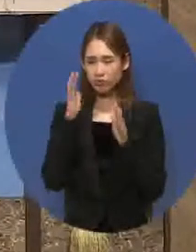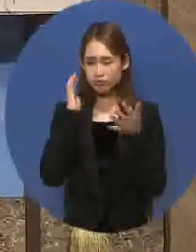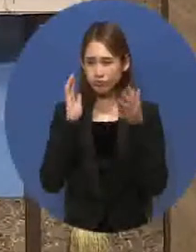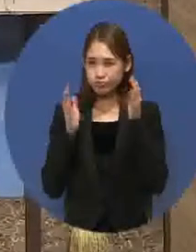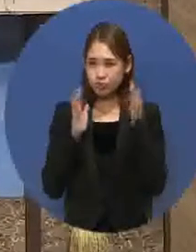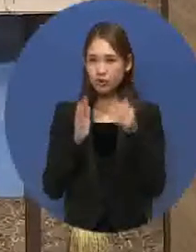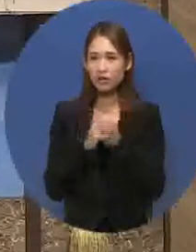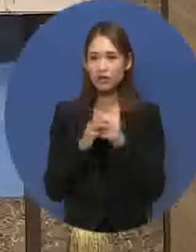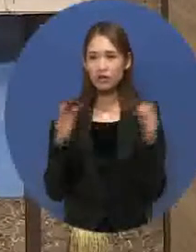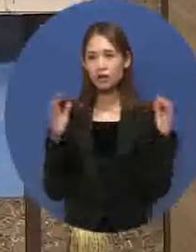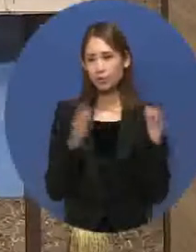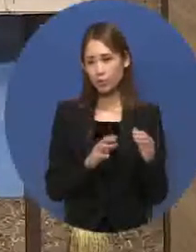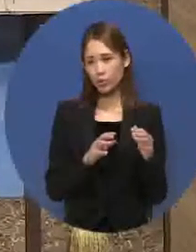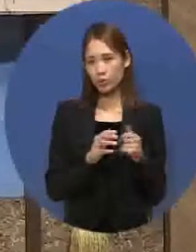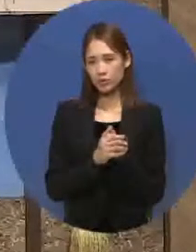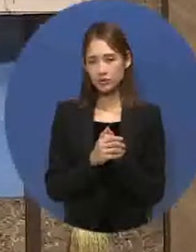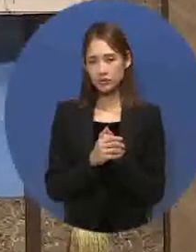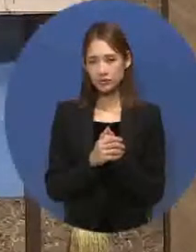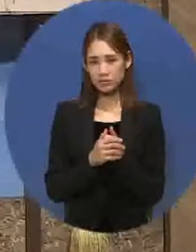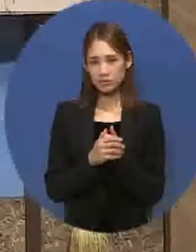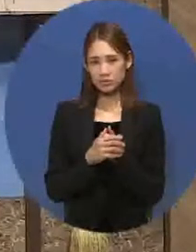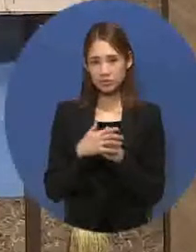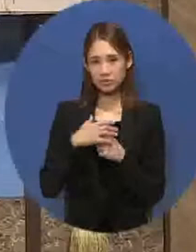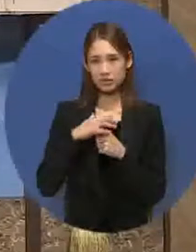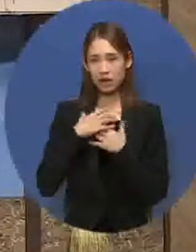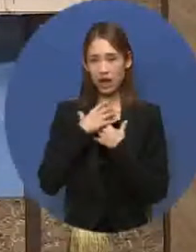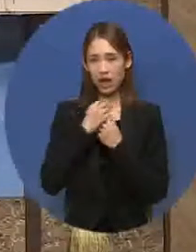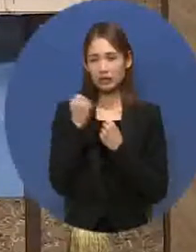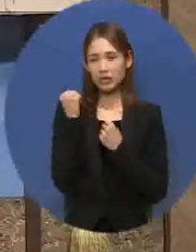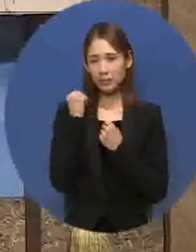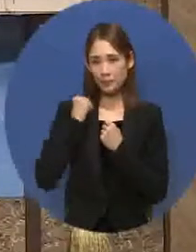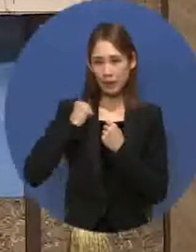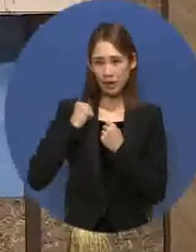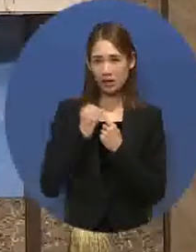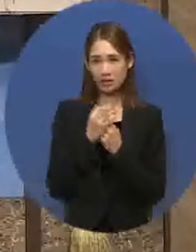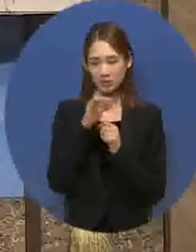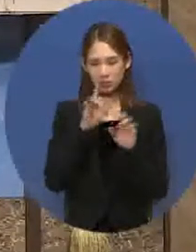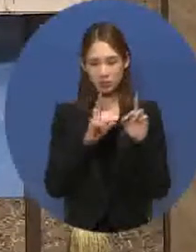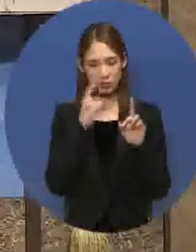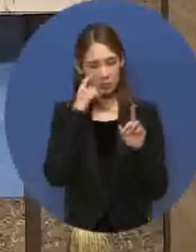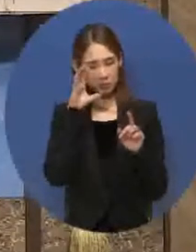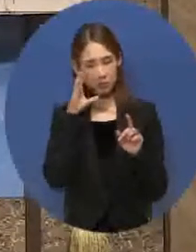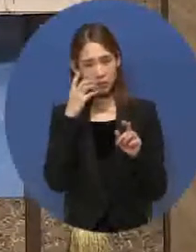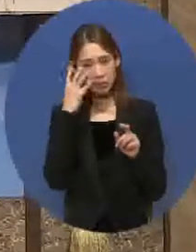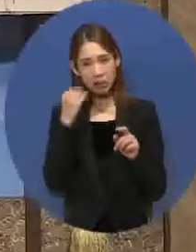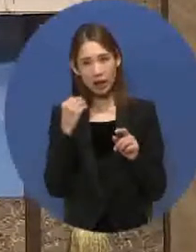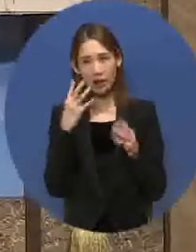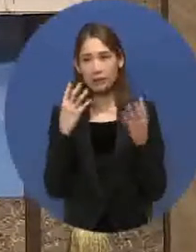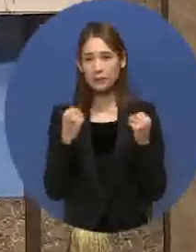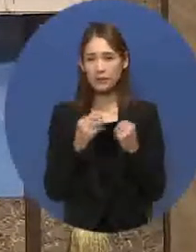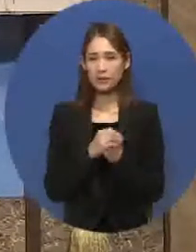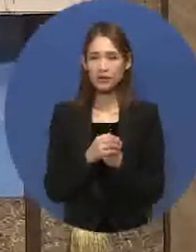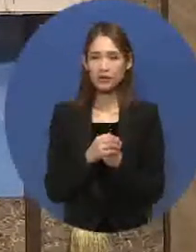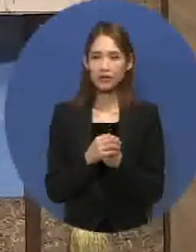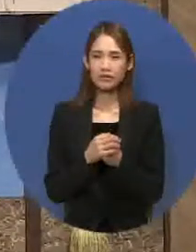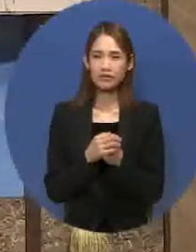모여가지고 안전수칙을 지키지 않는 그런 모습들을 제가 많이 봅니다. 그래서